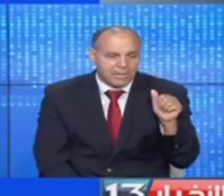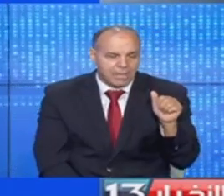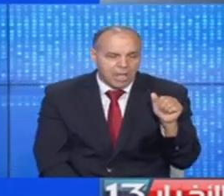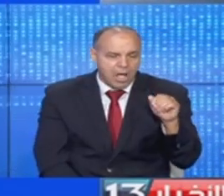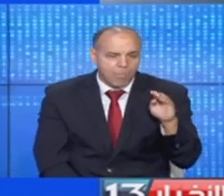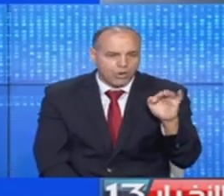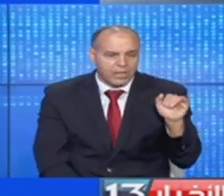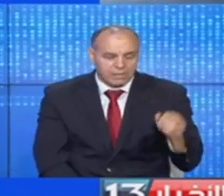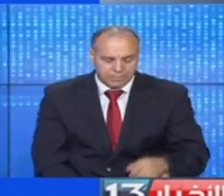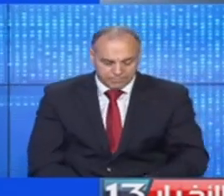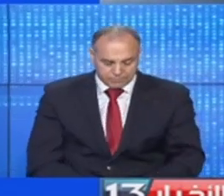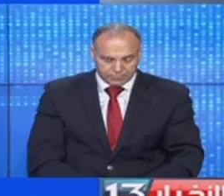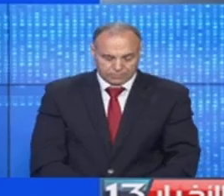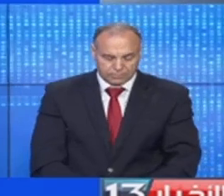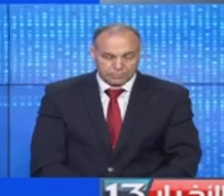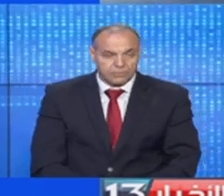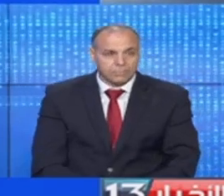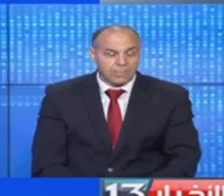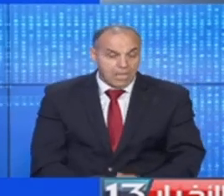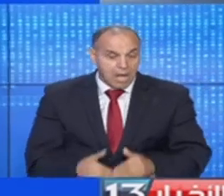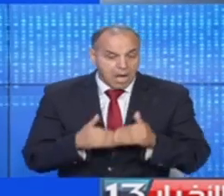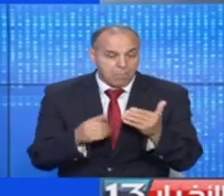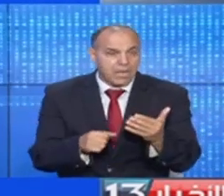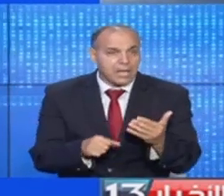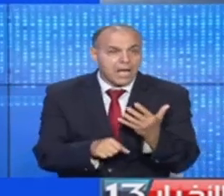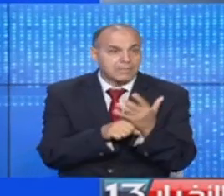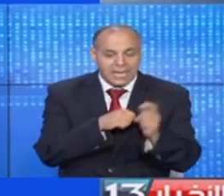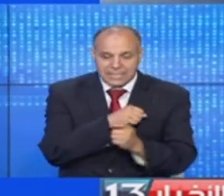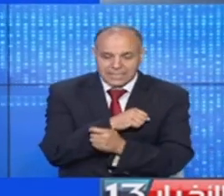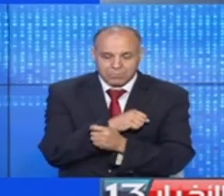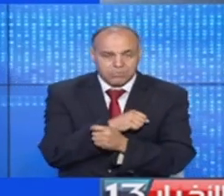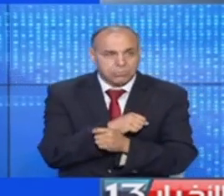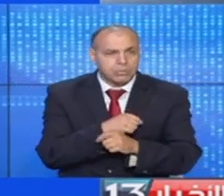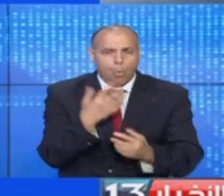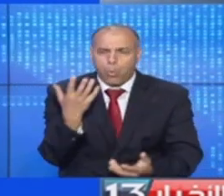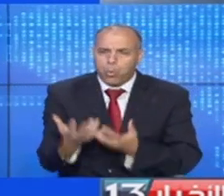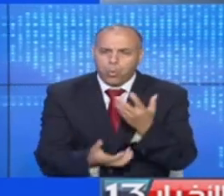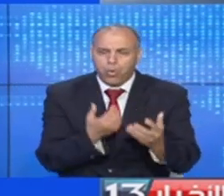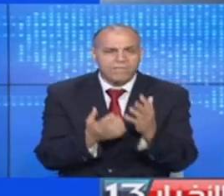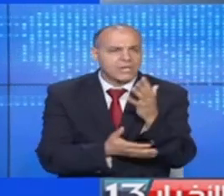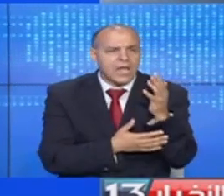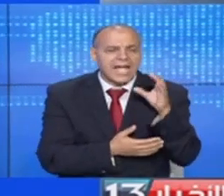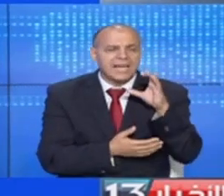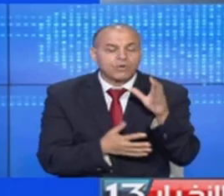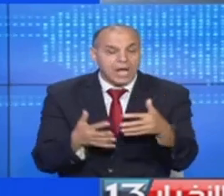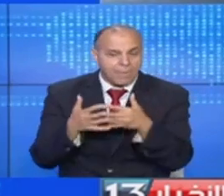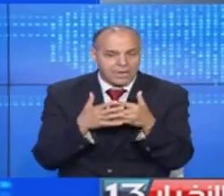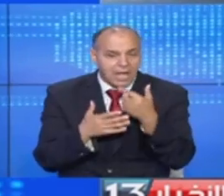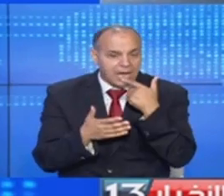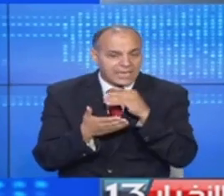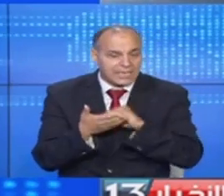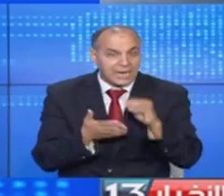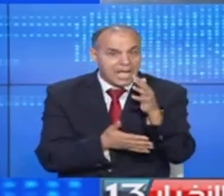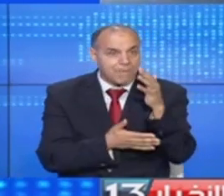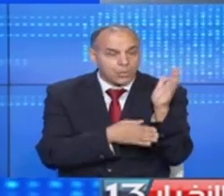الغيط بعد خمسه اسابيع من اندلاع حرائق الغابات في كاليفورنيا اعلنت اداره